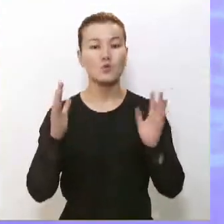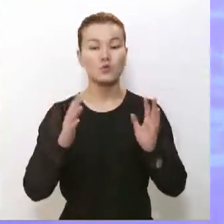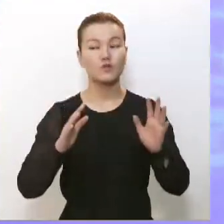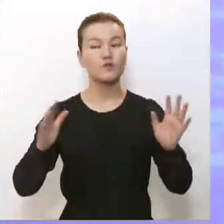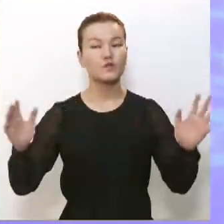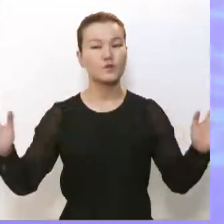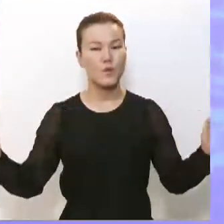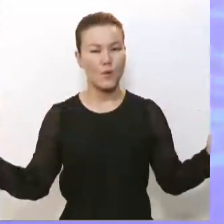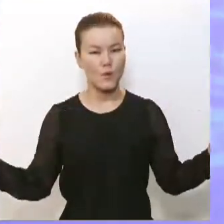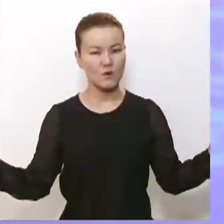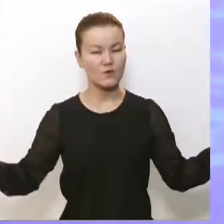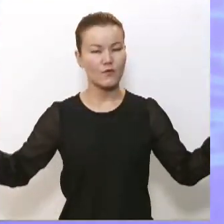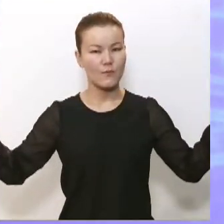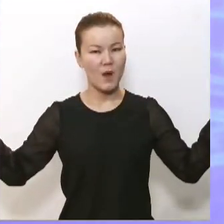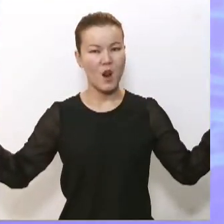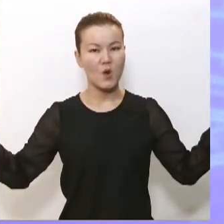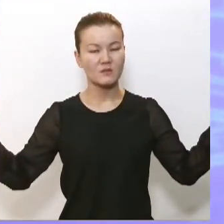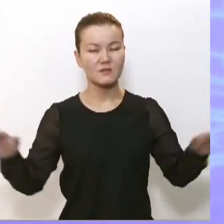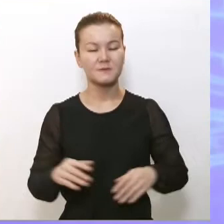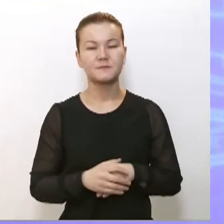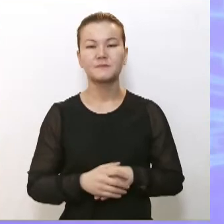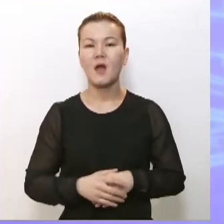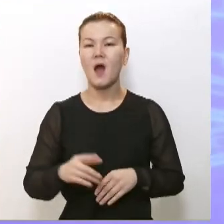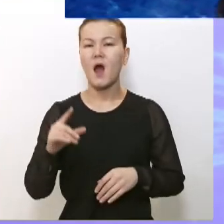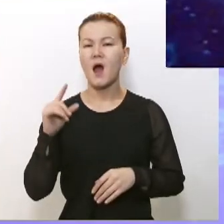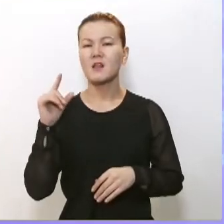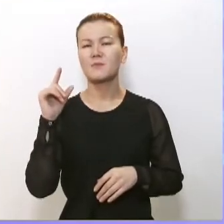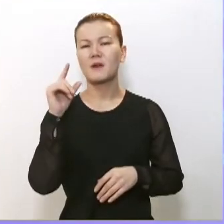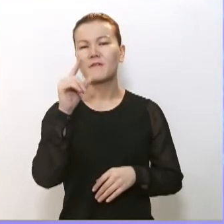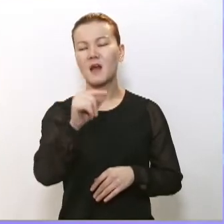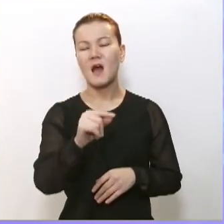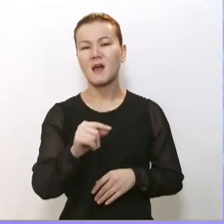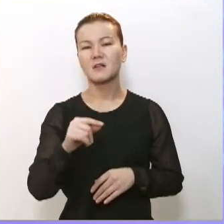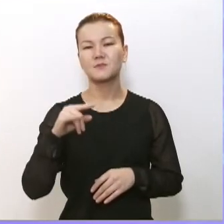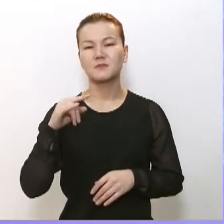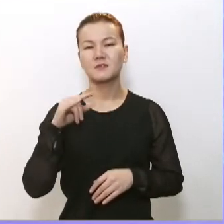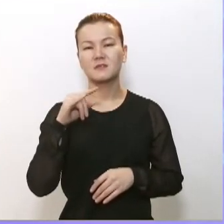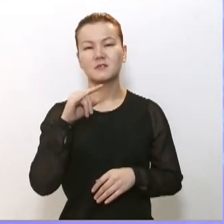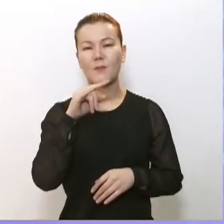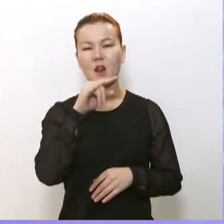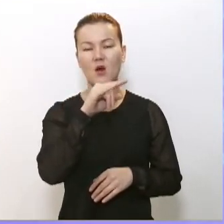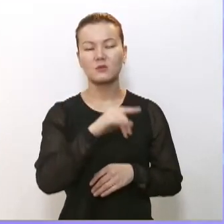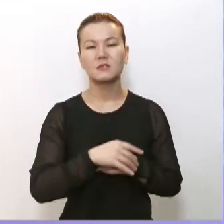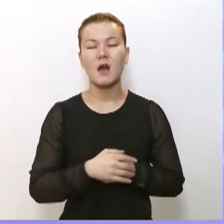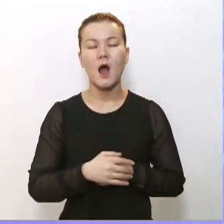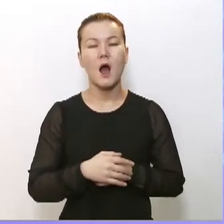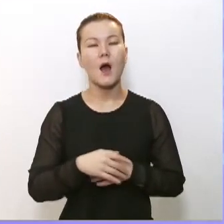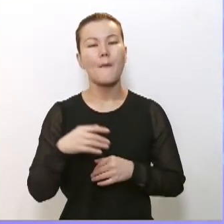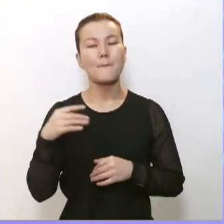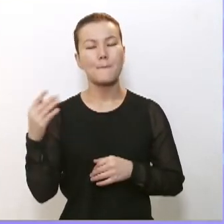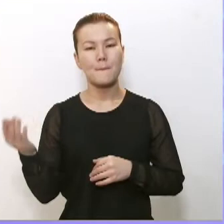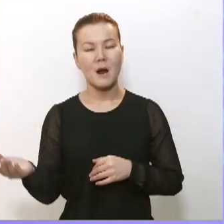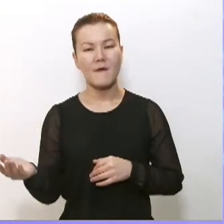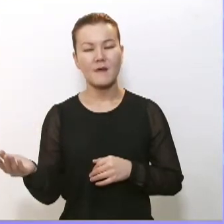стороны в полет отправляем самолет правое крыло вперед